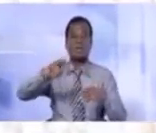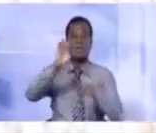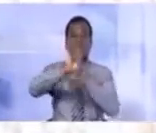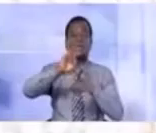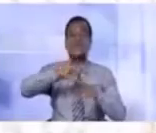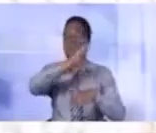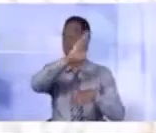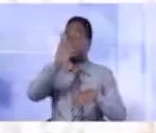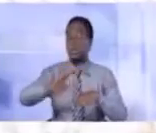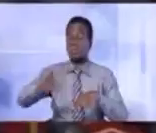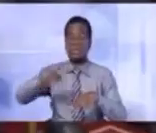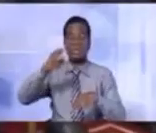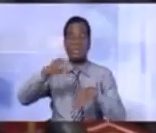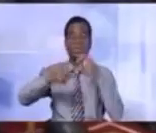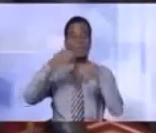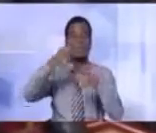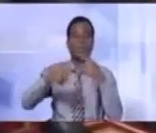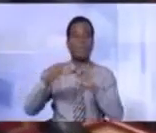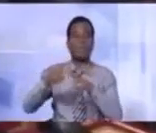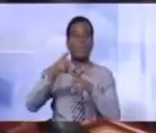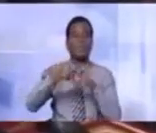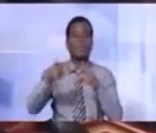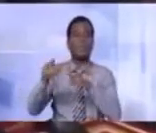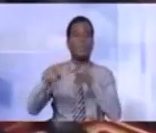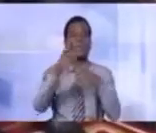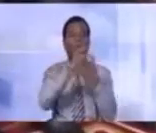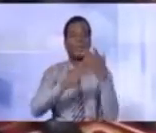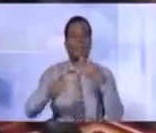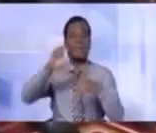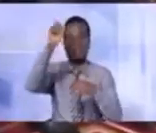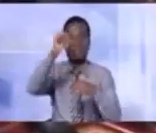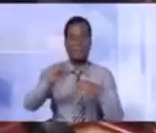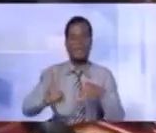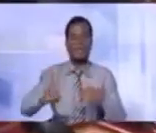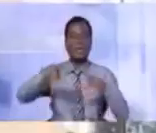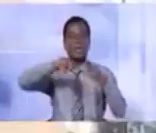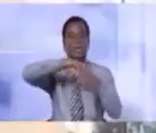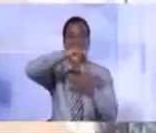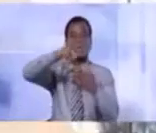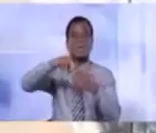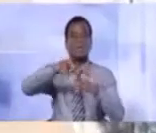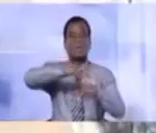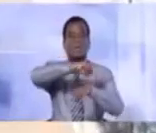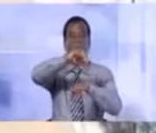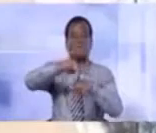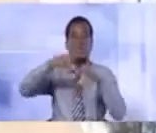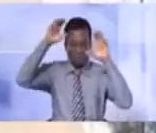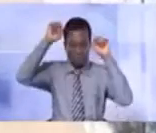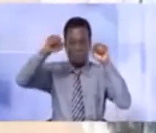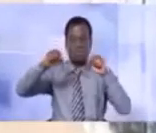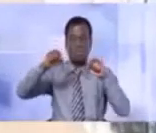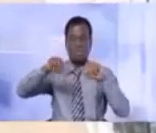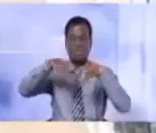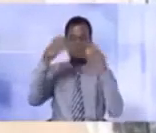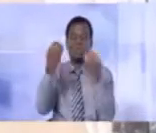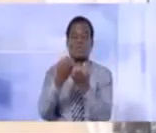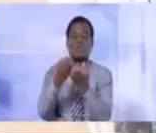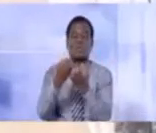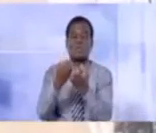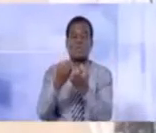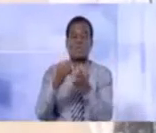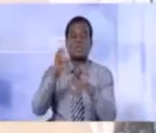fait partie de la solution la réconciliation nationale est pour le président de la conférence épiscopale à monseigneur